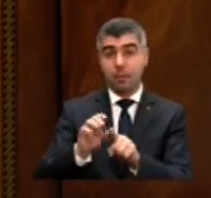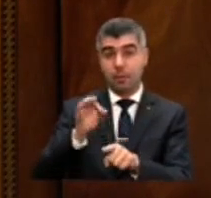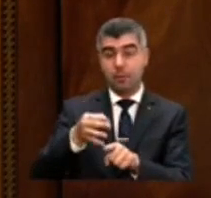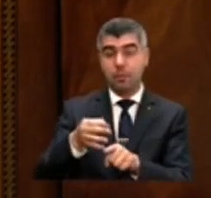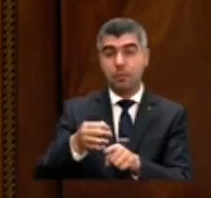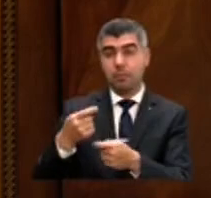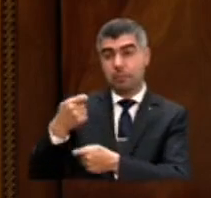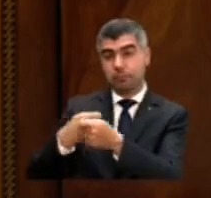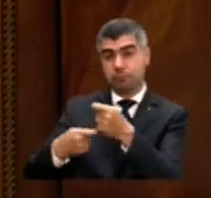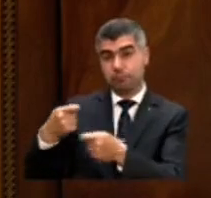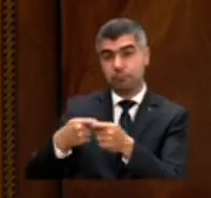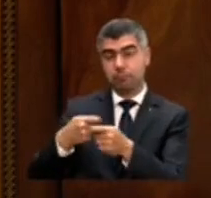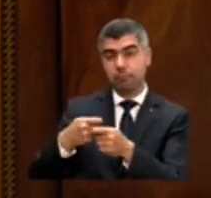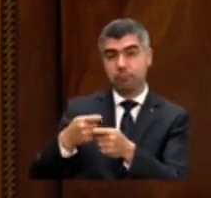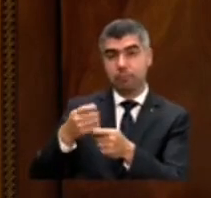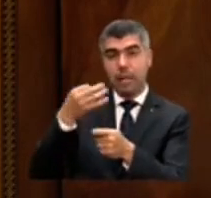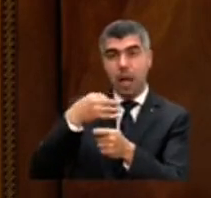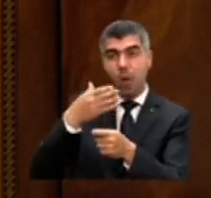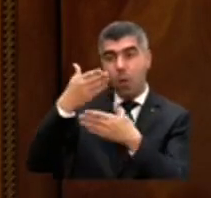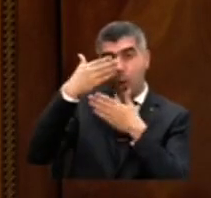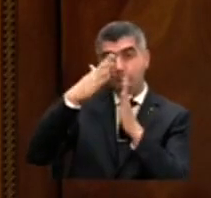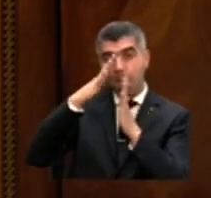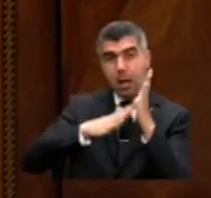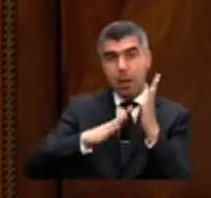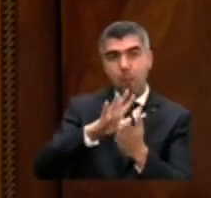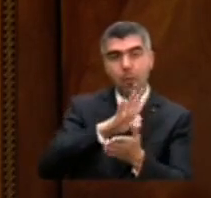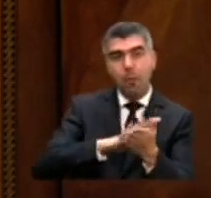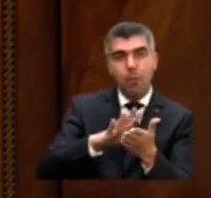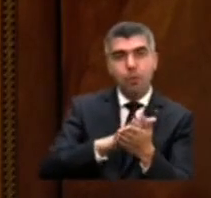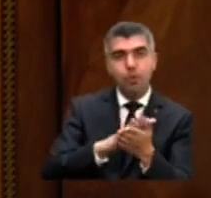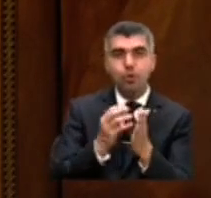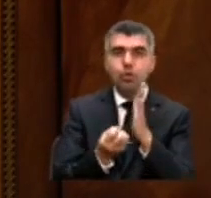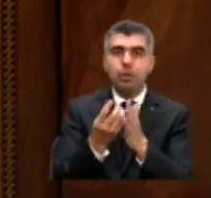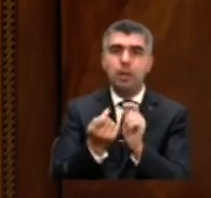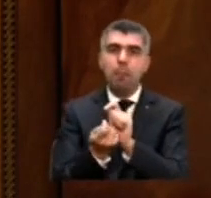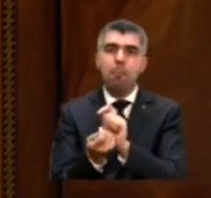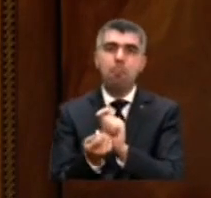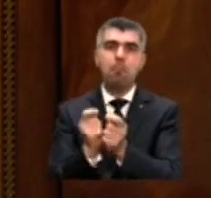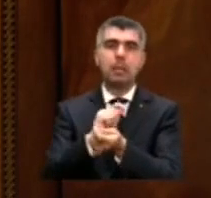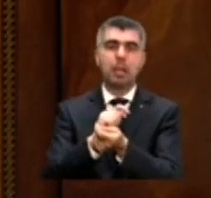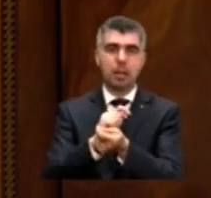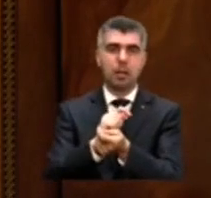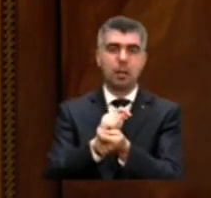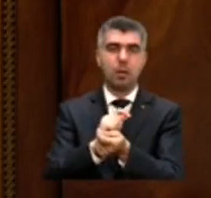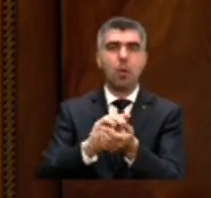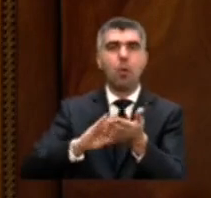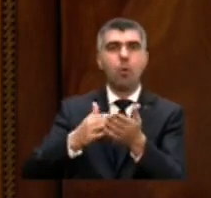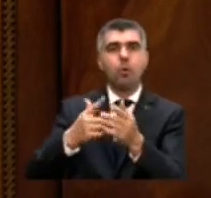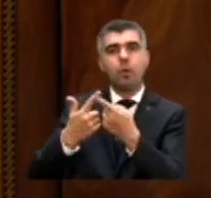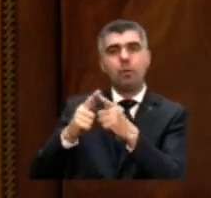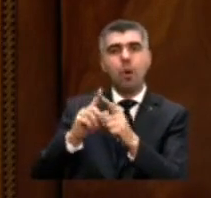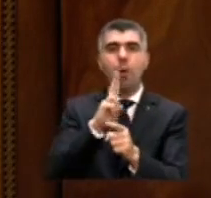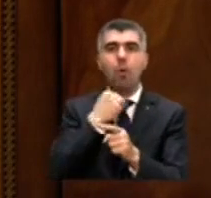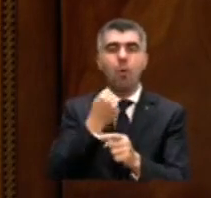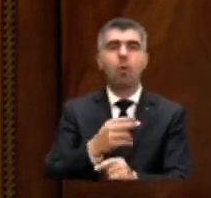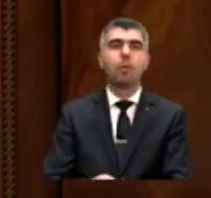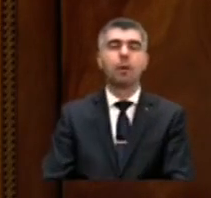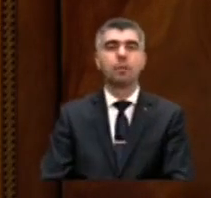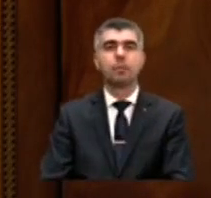للاقتصاد الوطني الهدف الرئيسي للتحول الاقتصادي التي توخاه الحكومة،